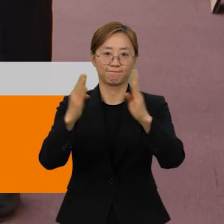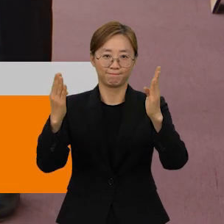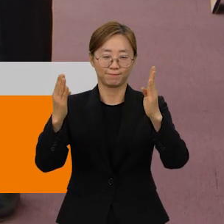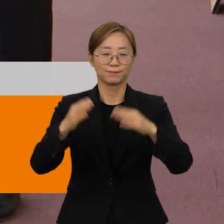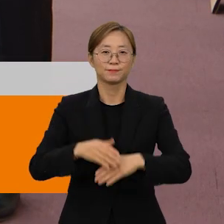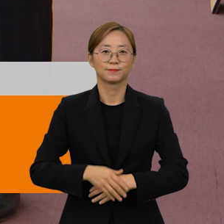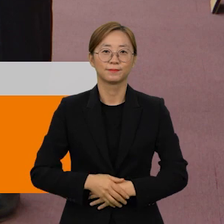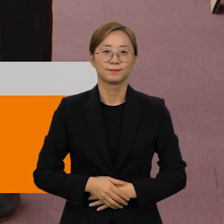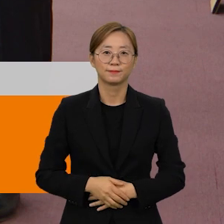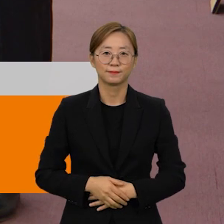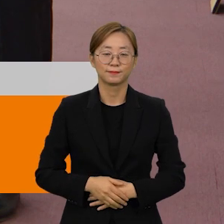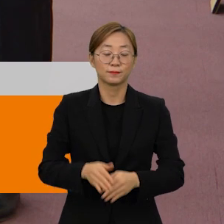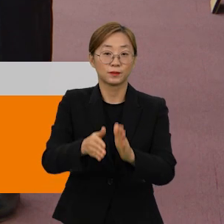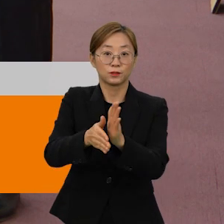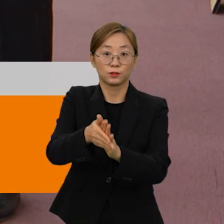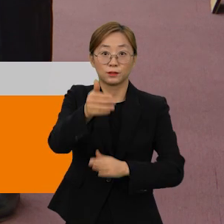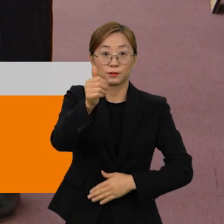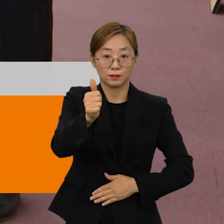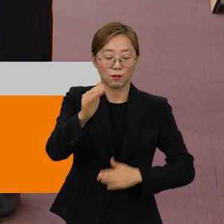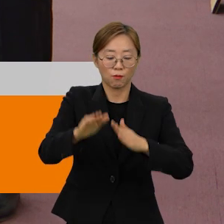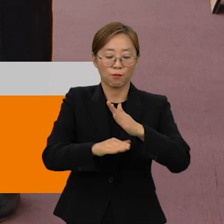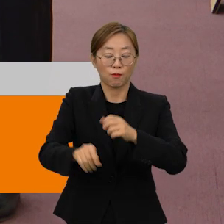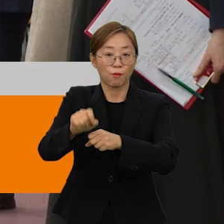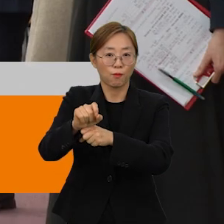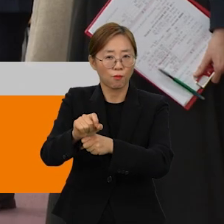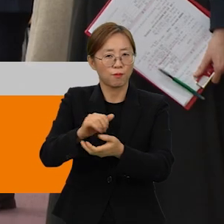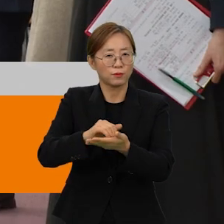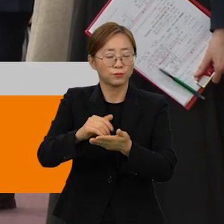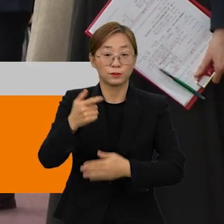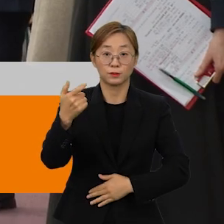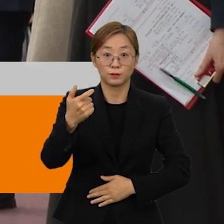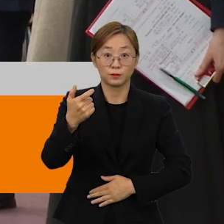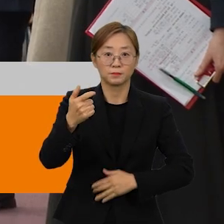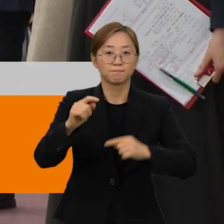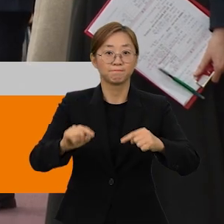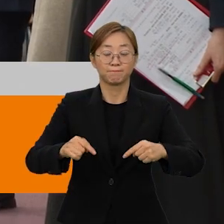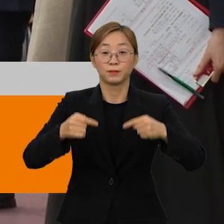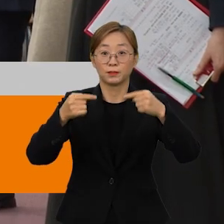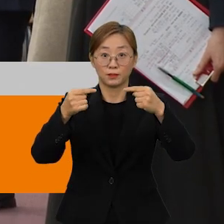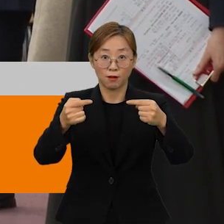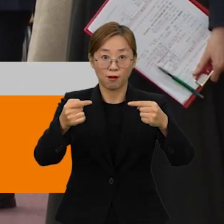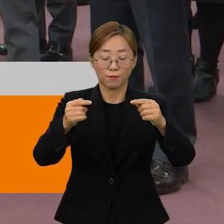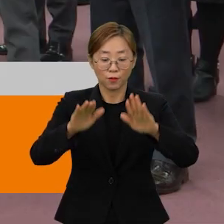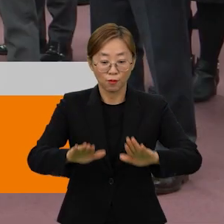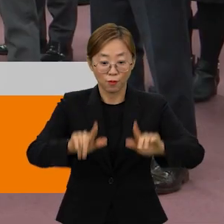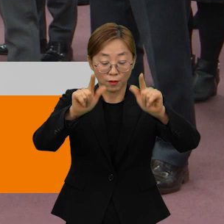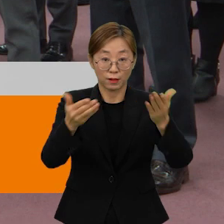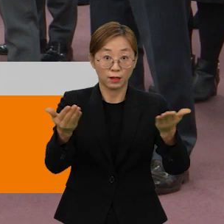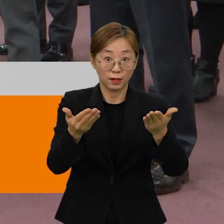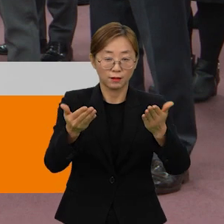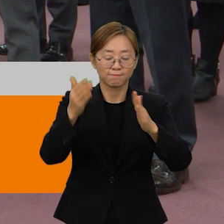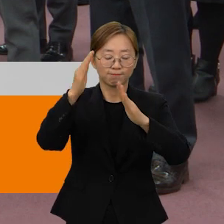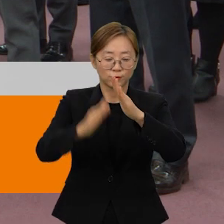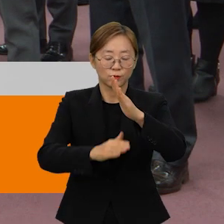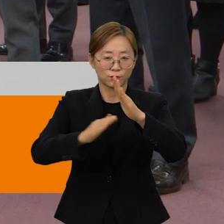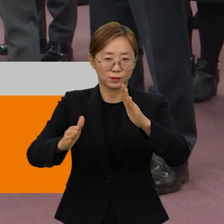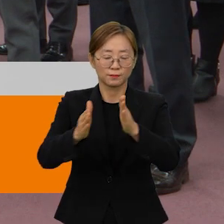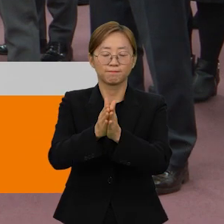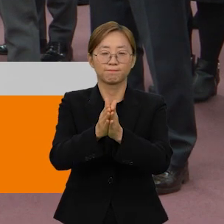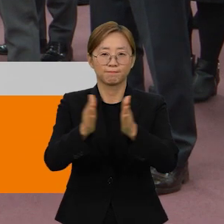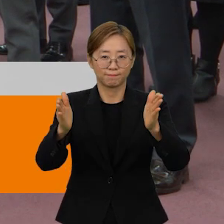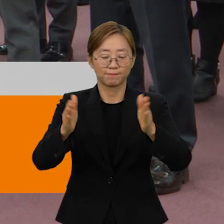2일 열렸습니다. 최연철 시장을 비롯한 시 산하 공직자 60여 명이 참석한 가운데 본격적인 새해